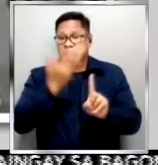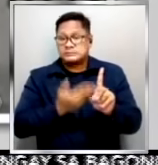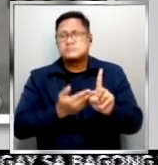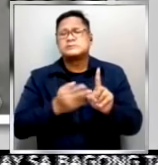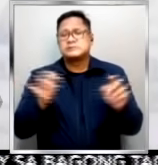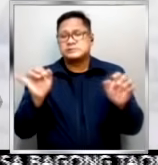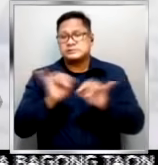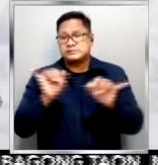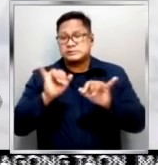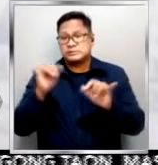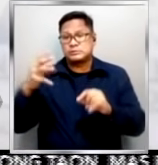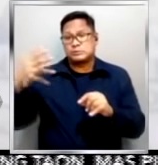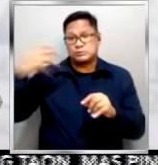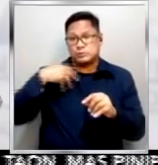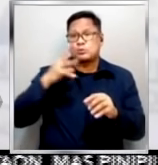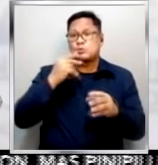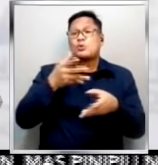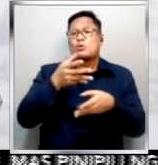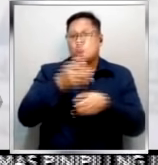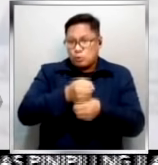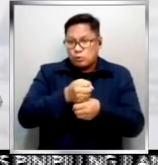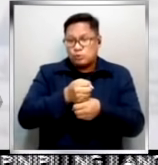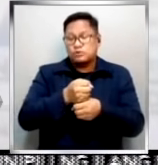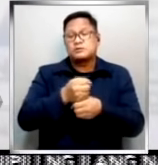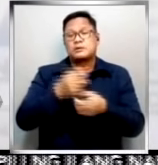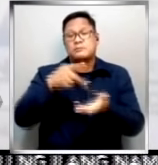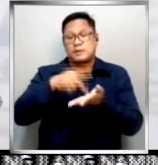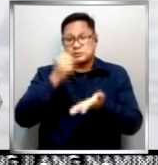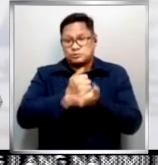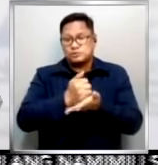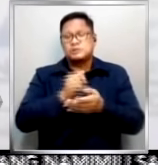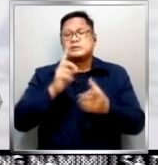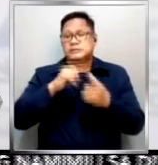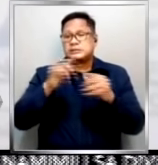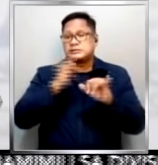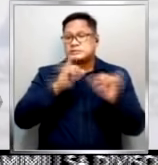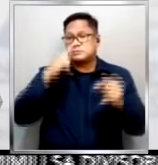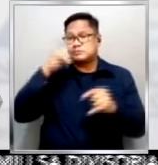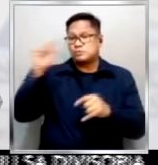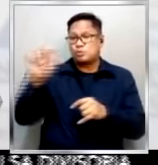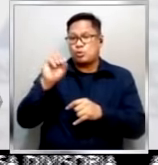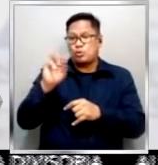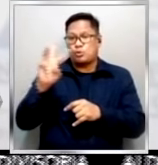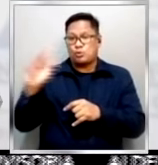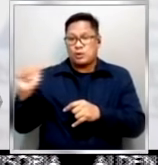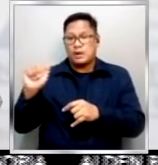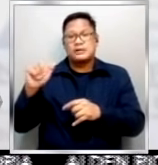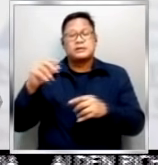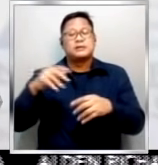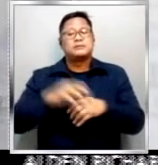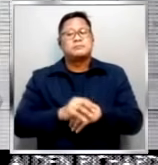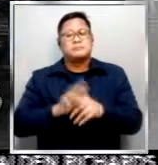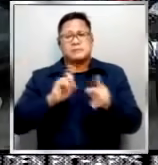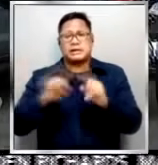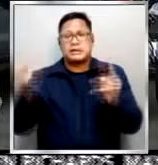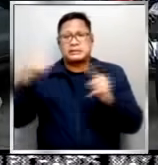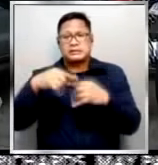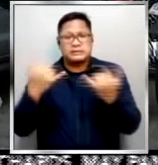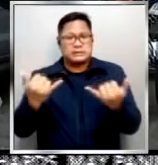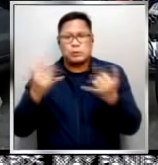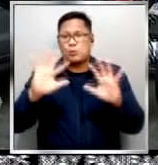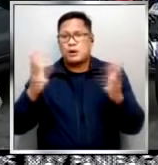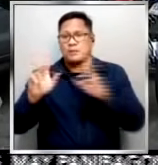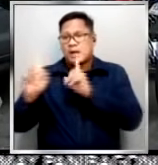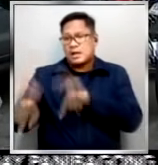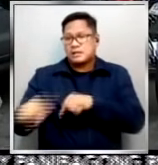passport ni Bernadette. Nai-report na ni Josue sa OWA sa Davao ang kaso ng misis, pero hanggang ngayon ay wala pa raw malinaw na sagot. Naiparating na